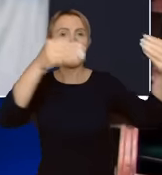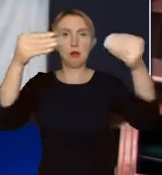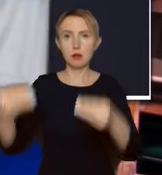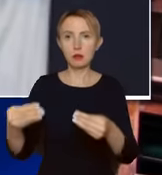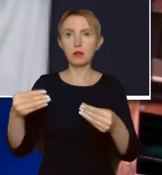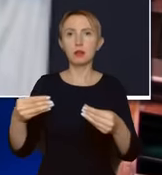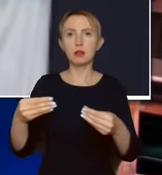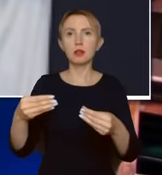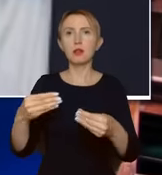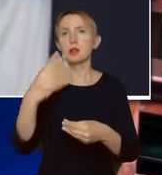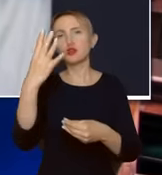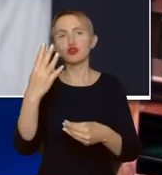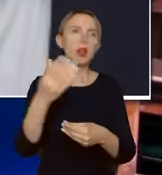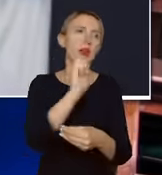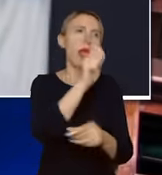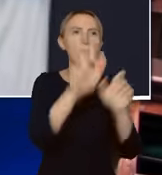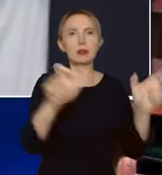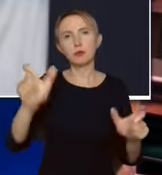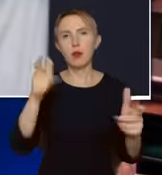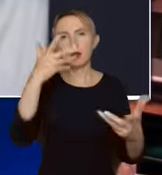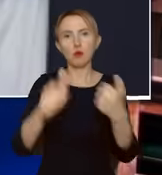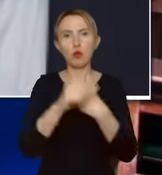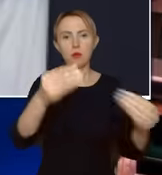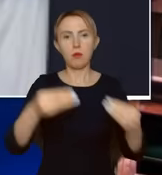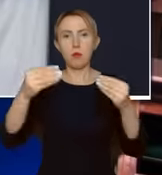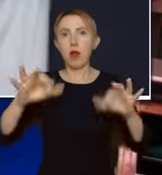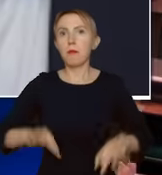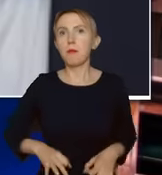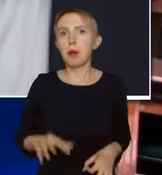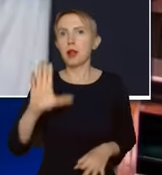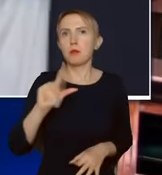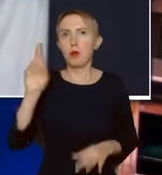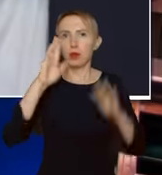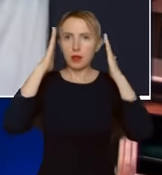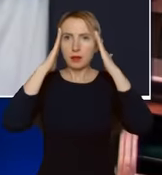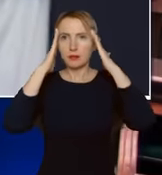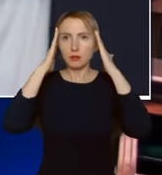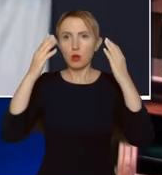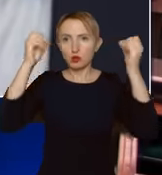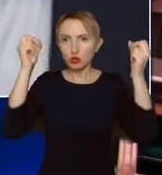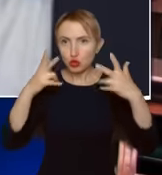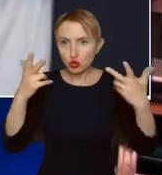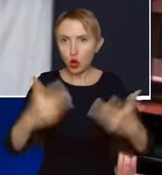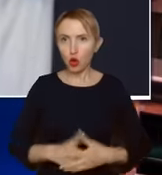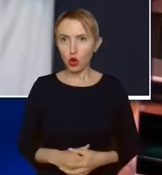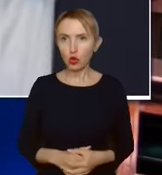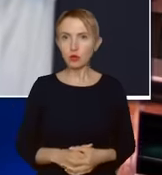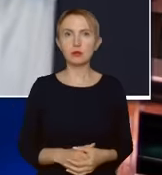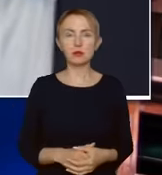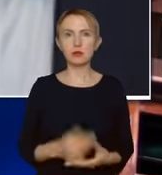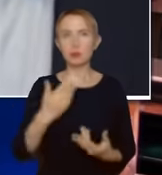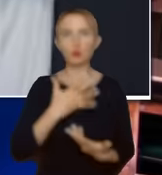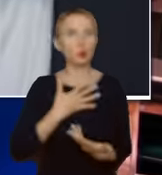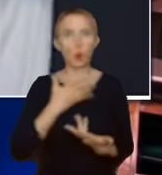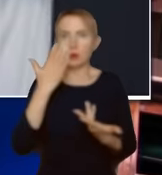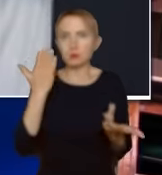rozumiem, 4 eksperci, jakieś ekspertyzy. Pan Bodnar się chyba złapał za głowę, bo to rozumiem w szoku był. Nie spodziewał się tej